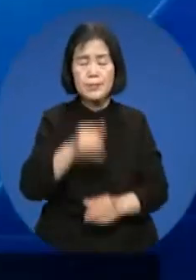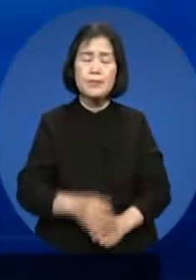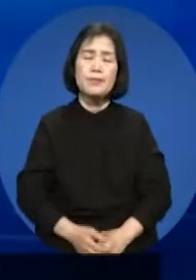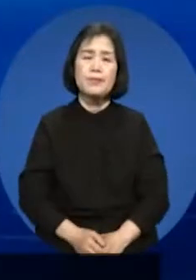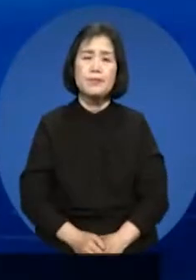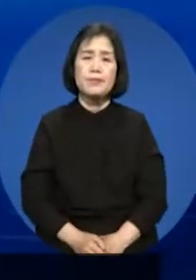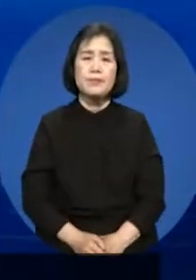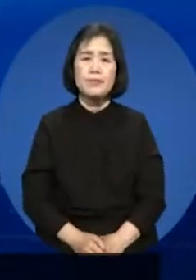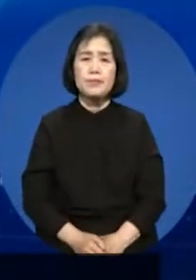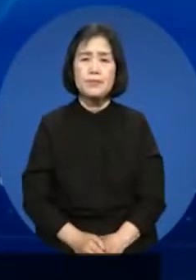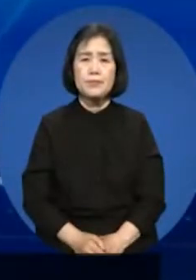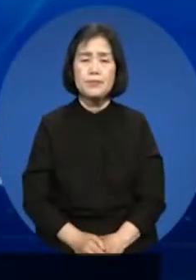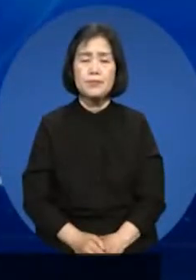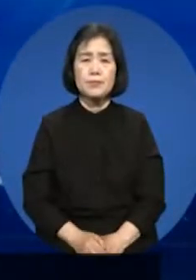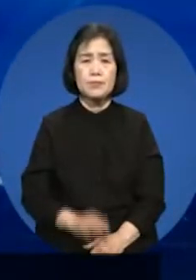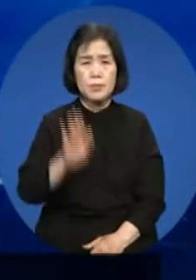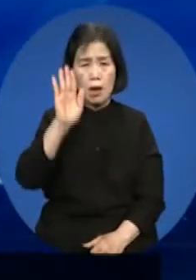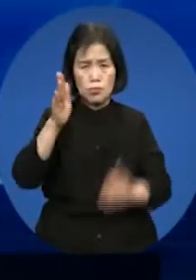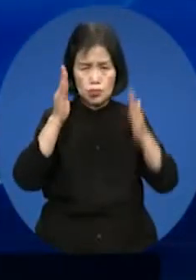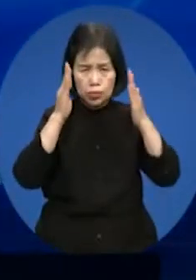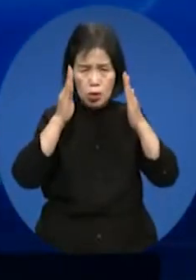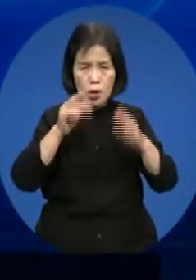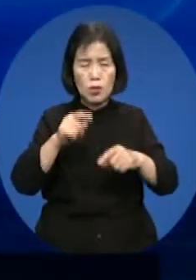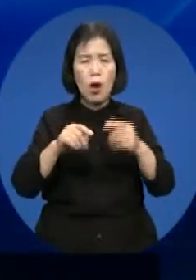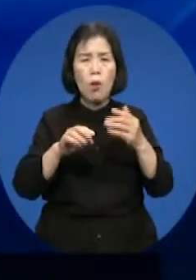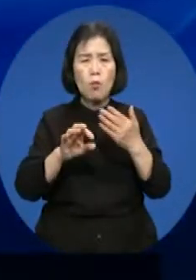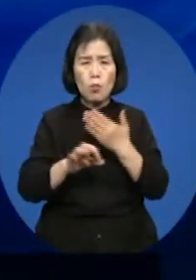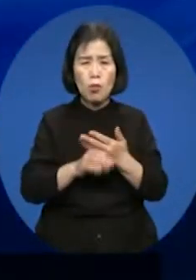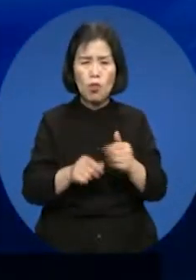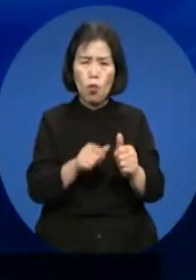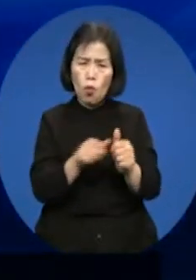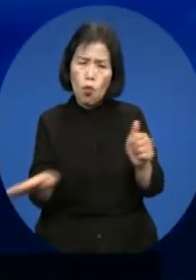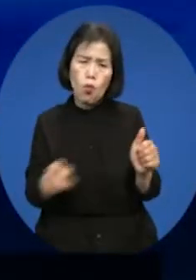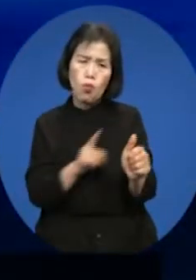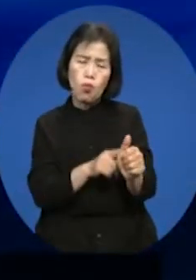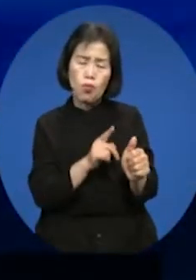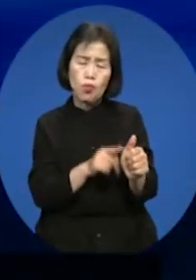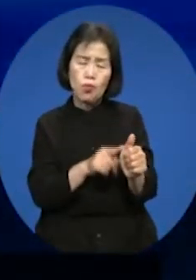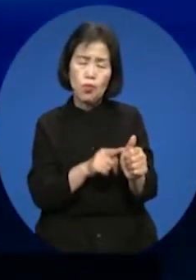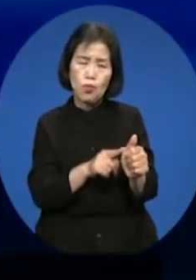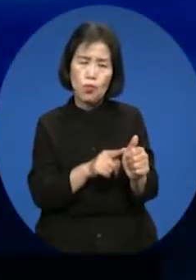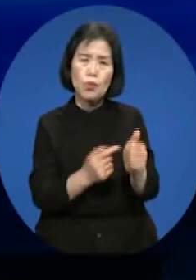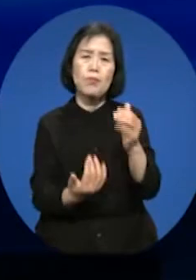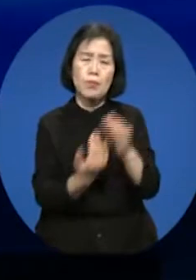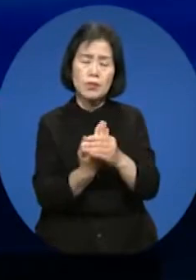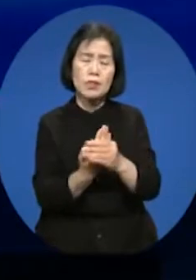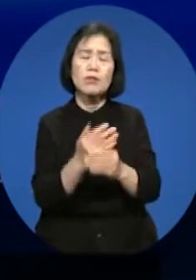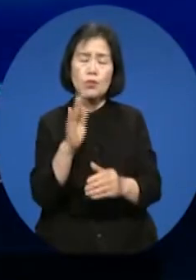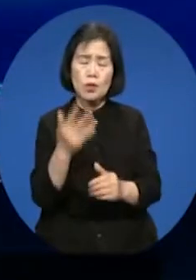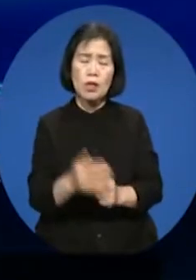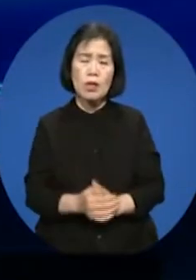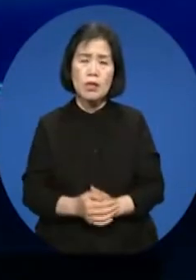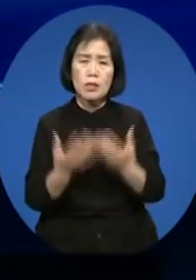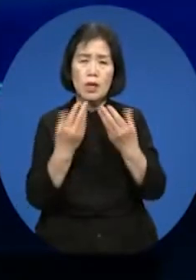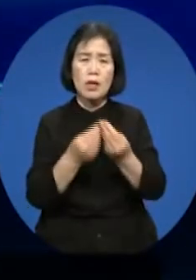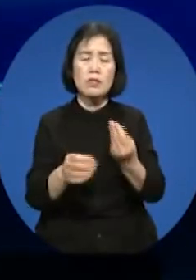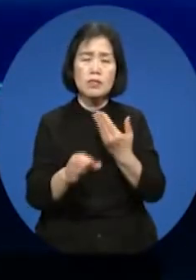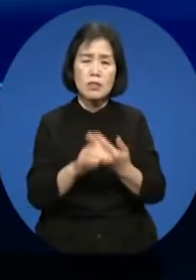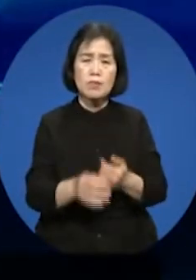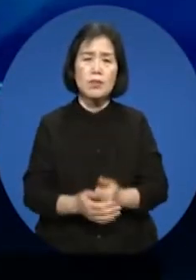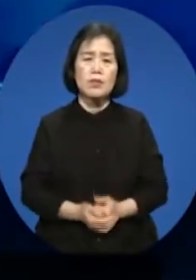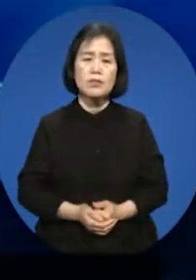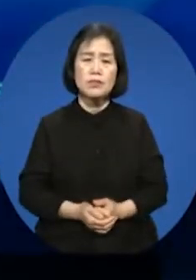그런데 이렇게 앞을 향해 가다 보면은 또 소외되고 외진 곳에 계신 분들이 발생하곤 합니다. 뭐 예를 들어서